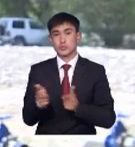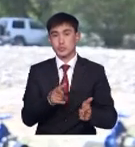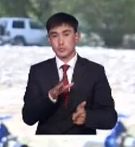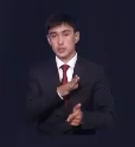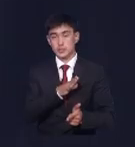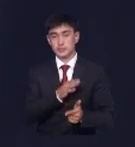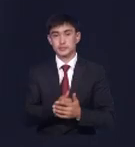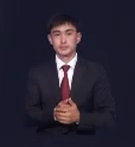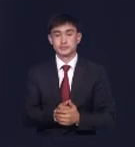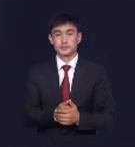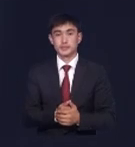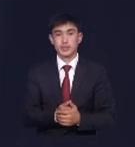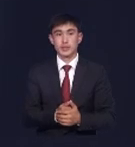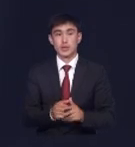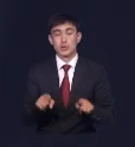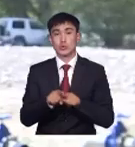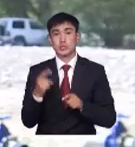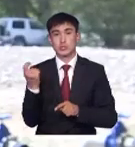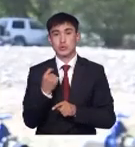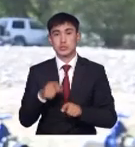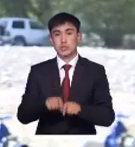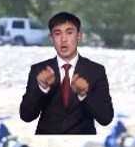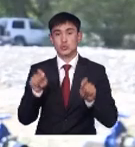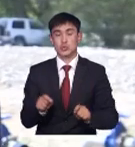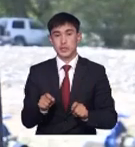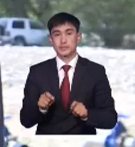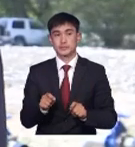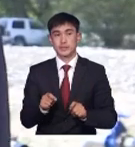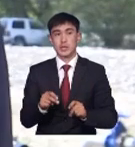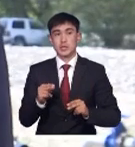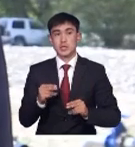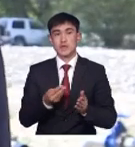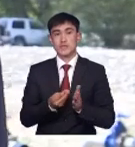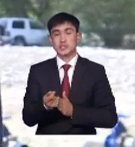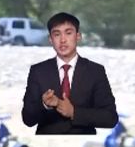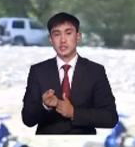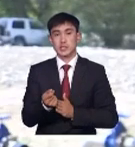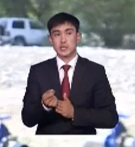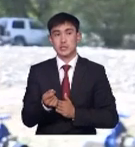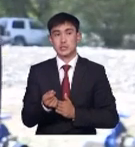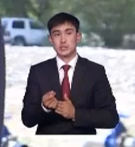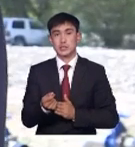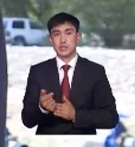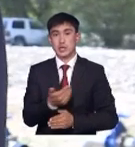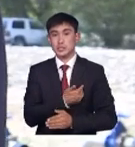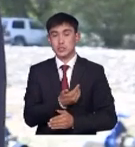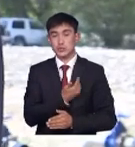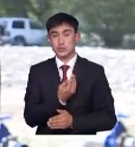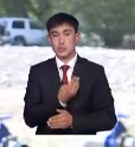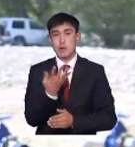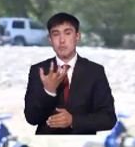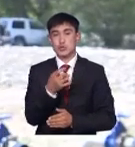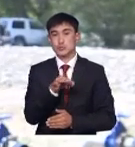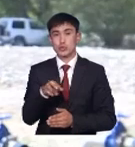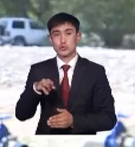шаруашылықтарға берілді. Осындай шаруашылықтарды ашуға инвестициялық қаржыларын құйғандарға 500